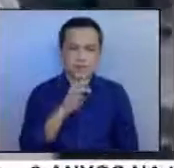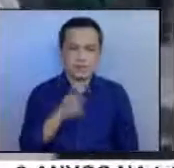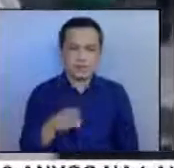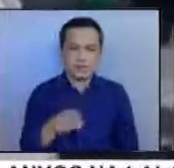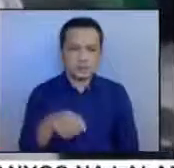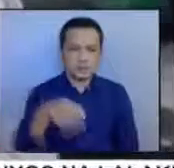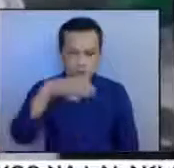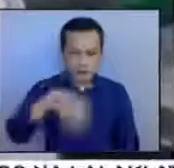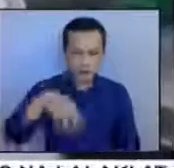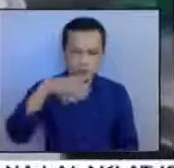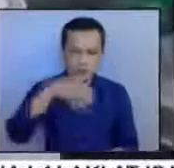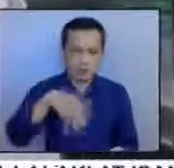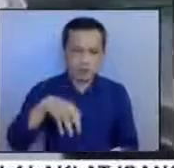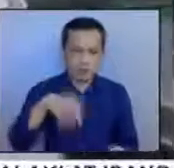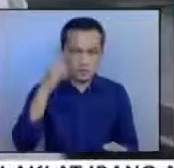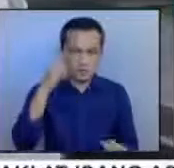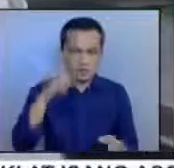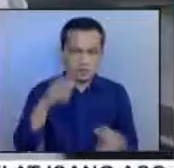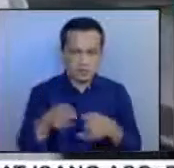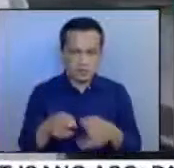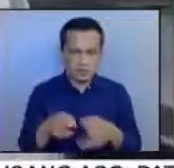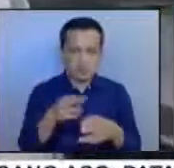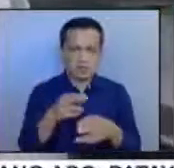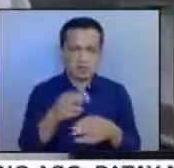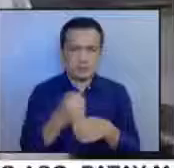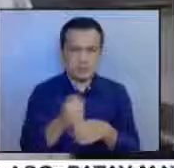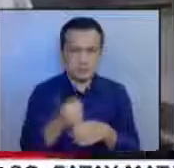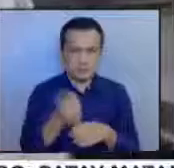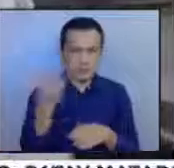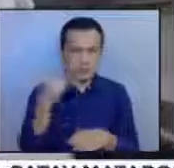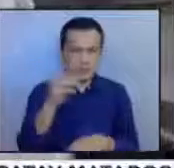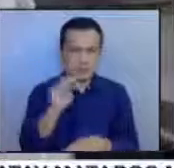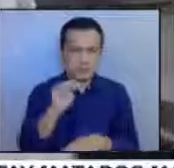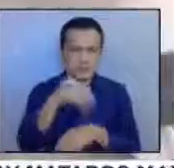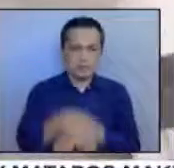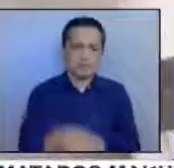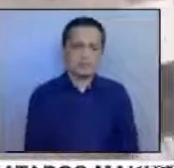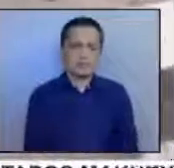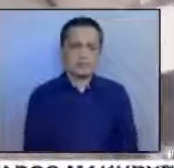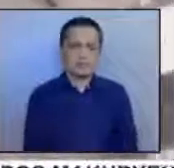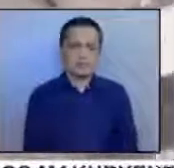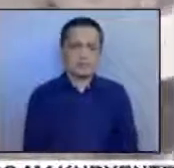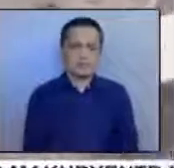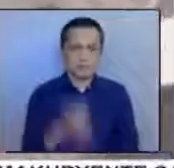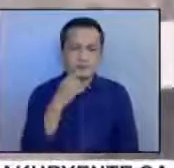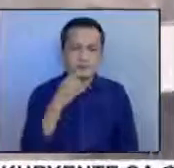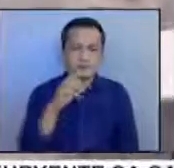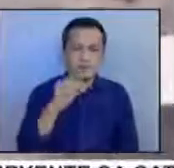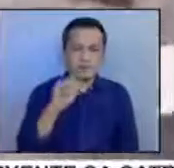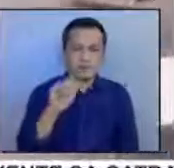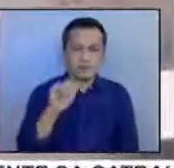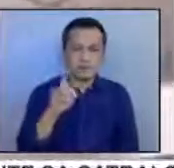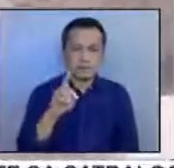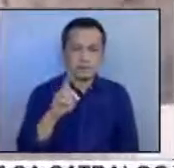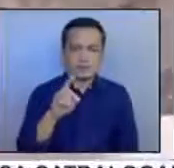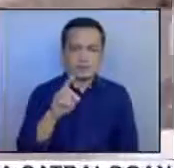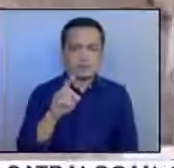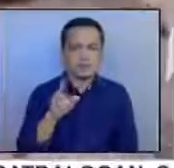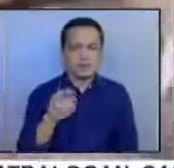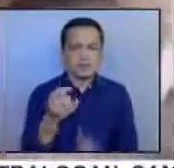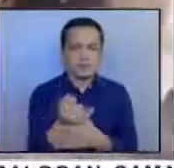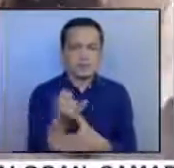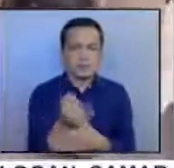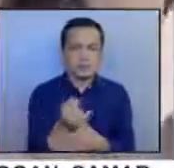naghuhukay para sa road construction nitong Lunes ng gabi. Ayon sa Maynila, maapektuhan ng water interruption ang ilang lugar sa